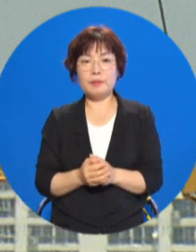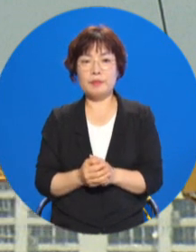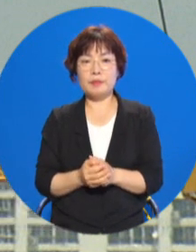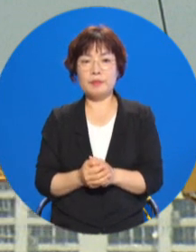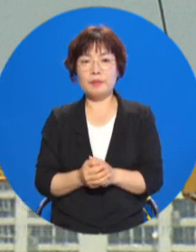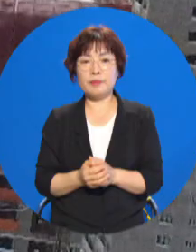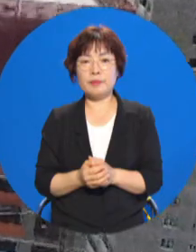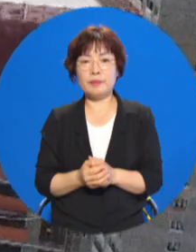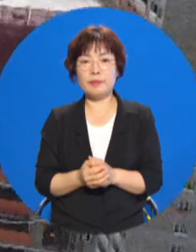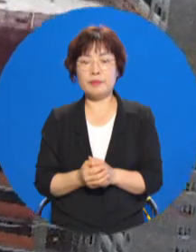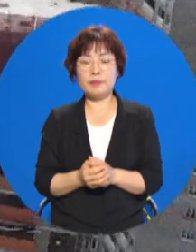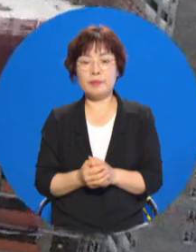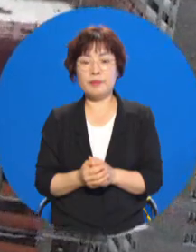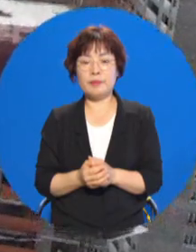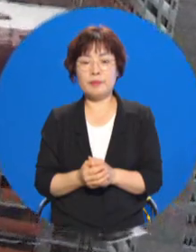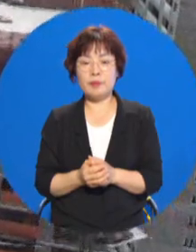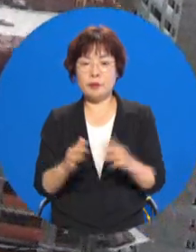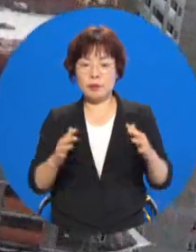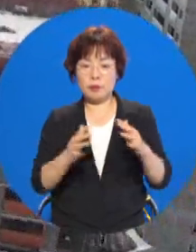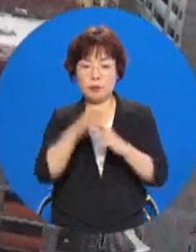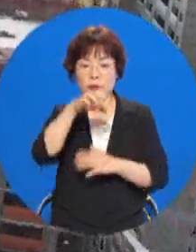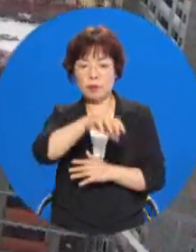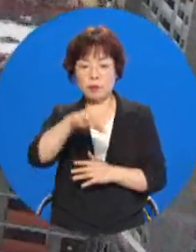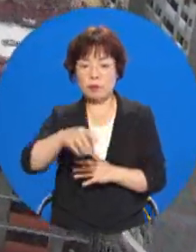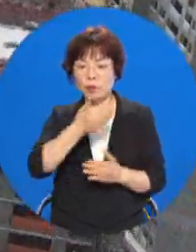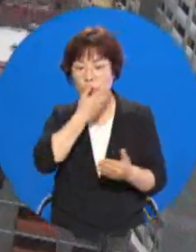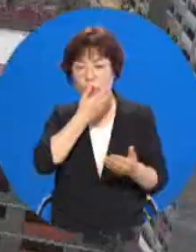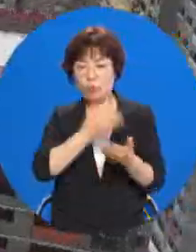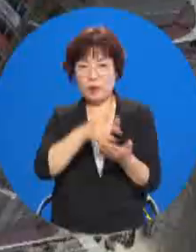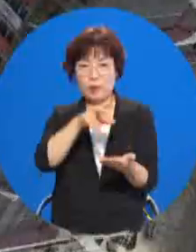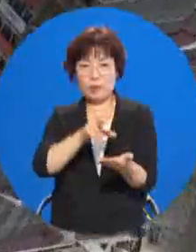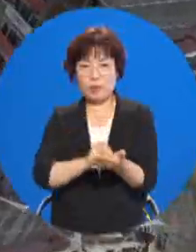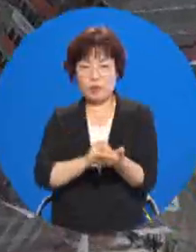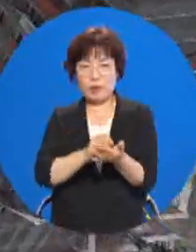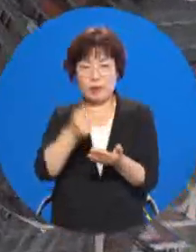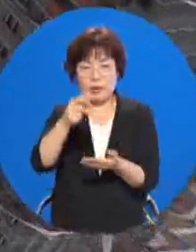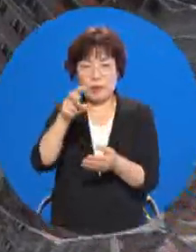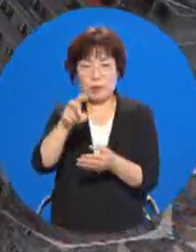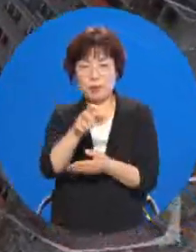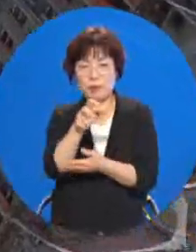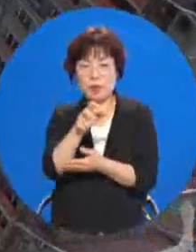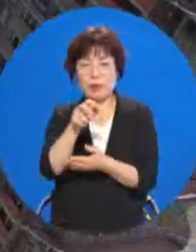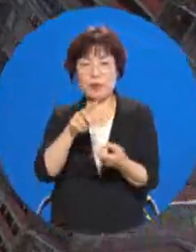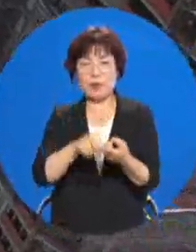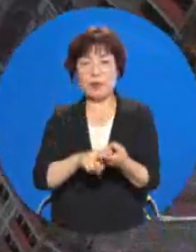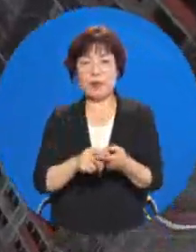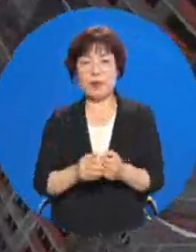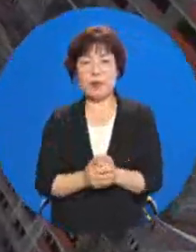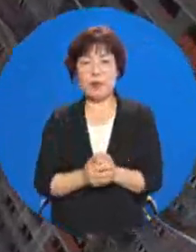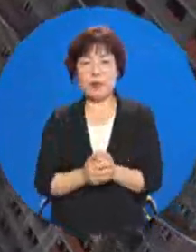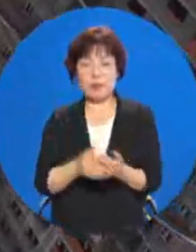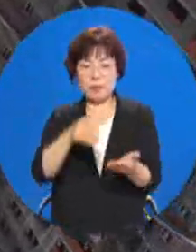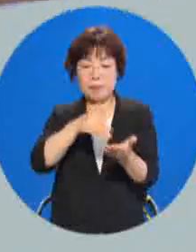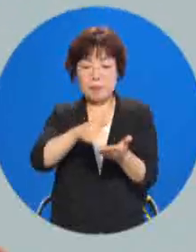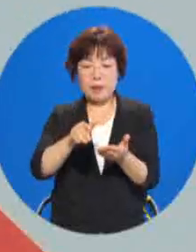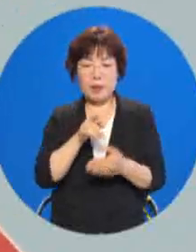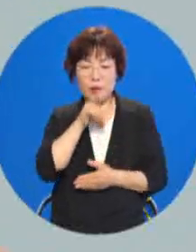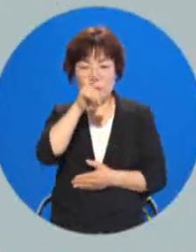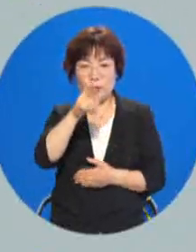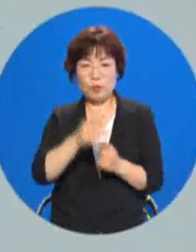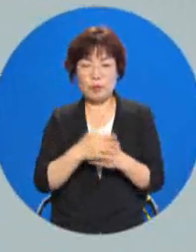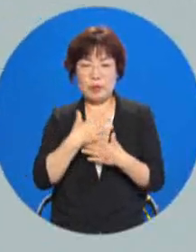대화를 하고 있고. 건축 현장의 핵심 쟁점으로 떠오른 소형 무인 타워 크레인. 퇴출을 요구하는